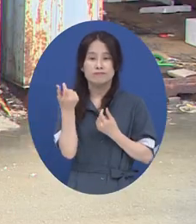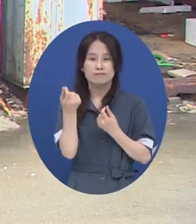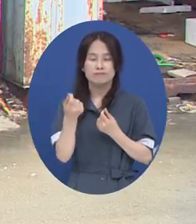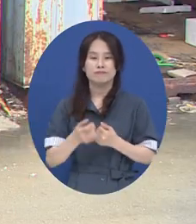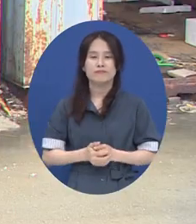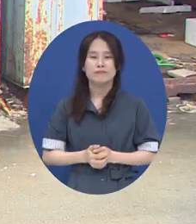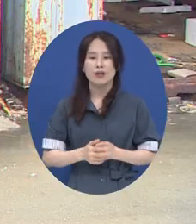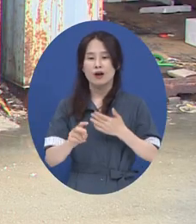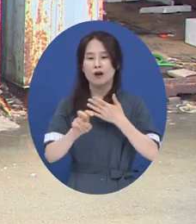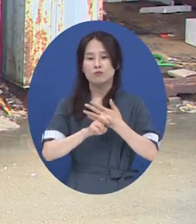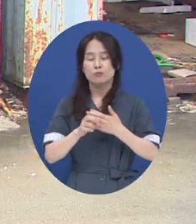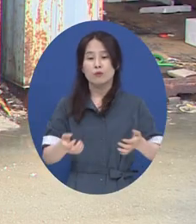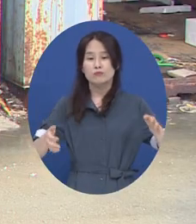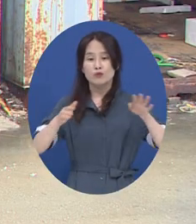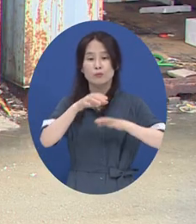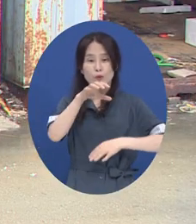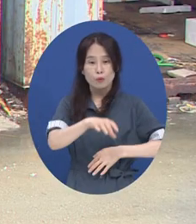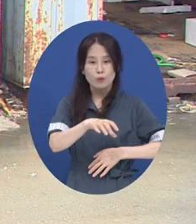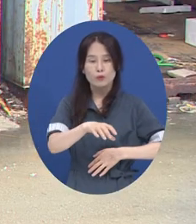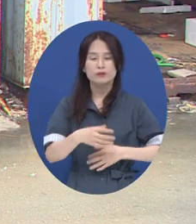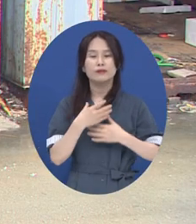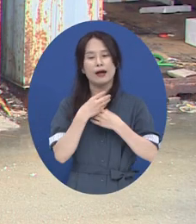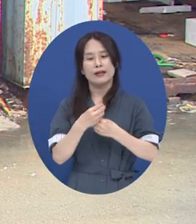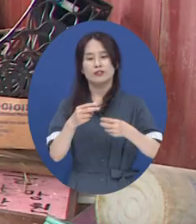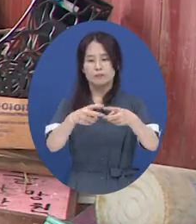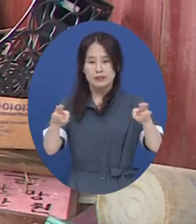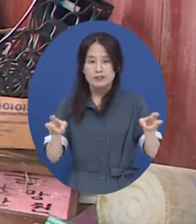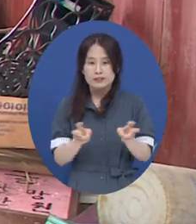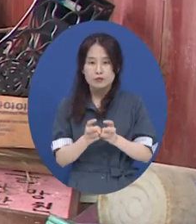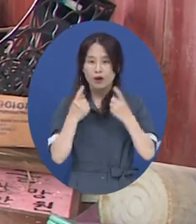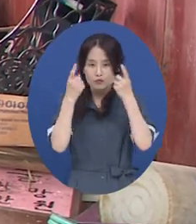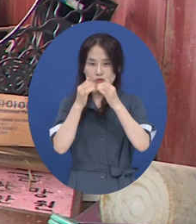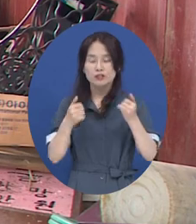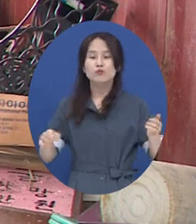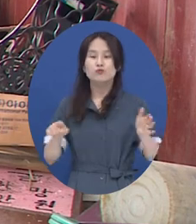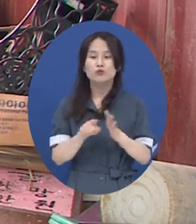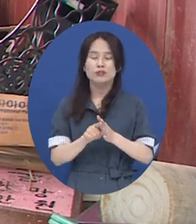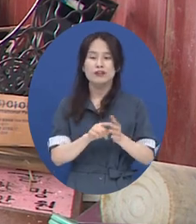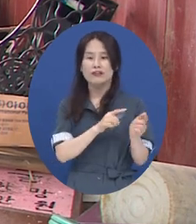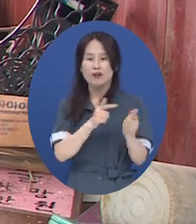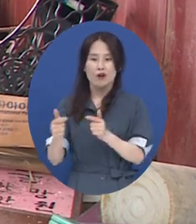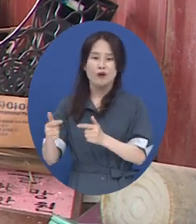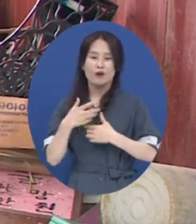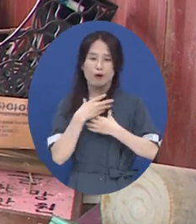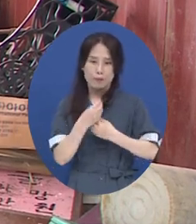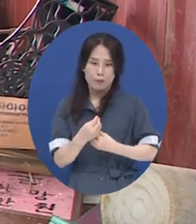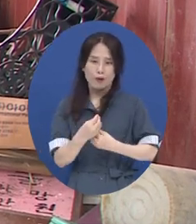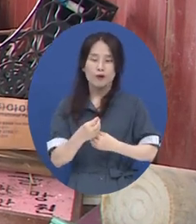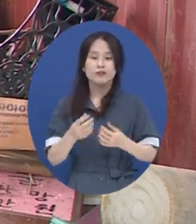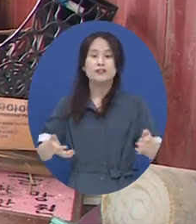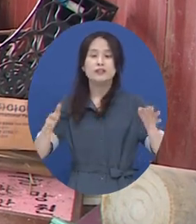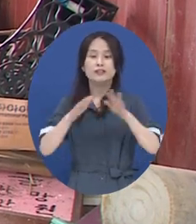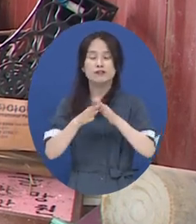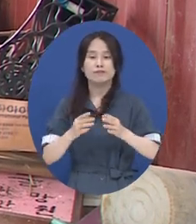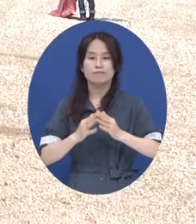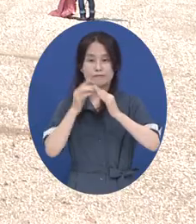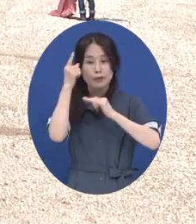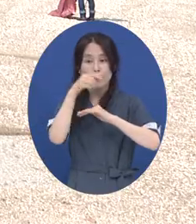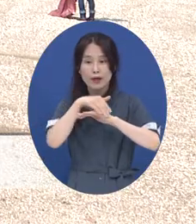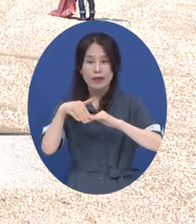꿈이죠. 불법 시설물들이 있던 자리엔 안전펜스와 관광객들을 위한 여러 편의시설을 설치할